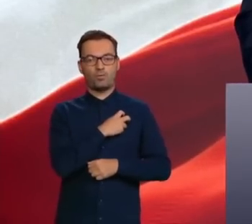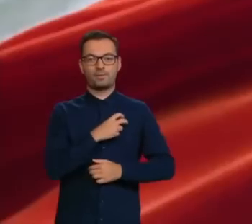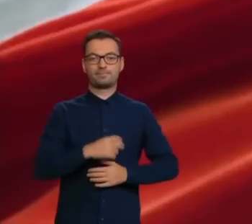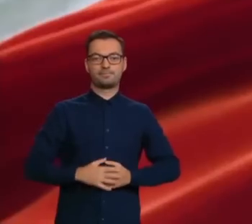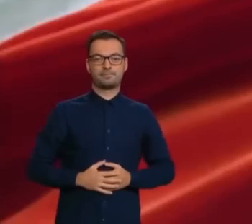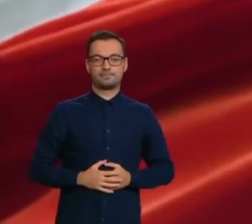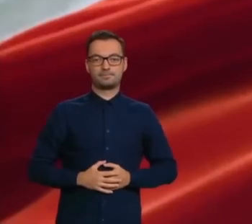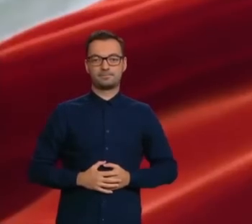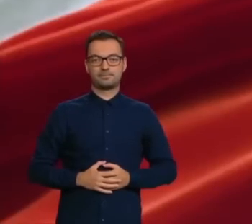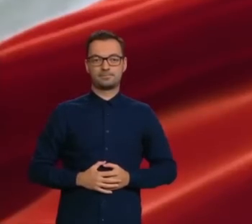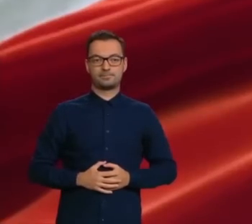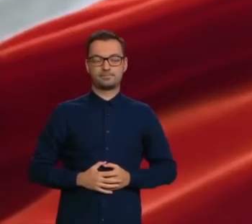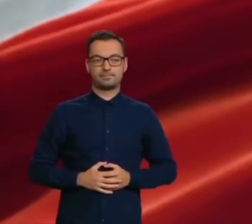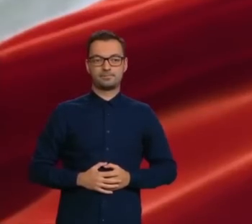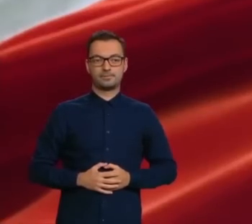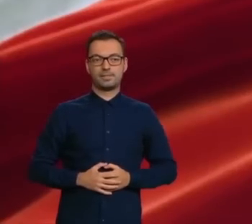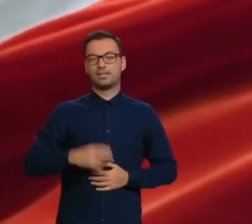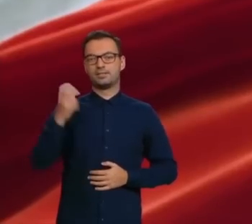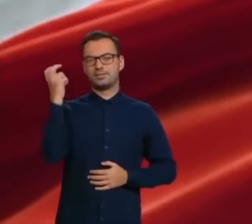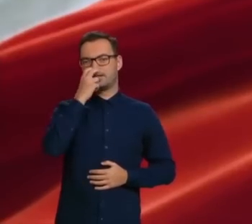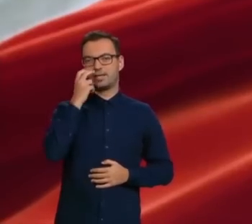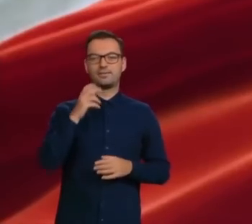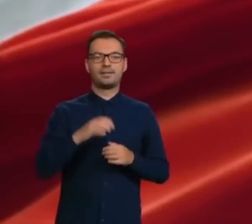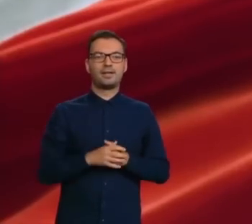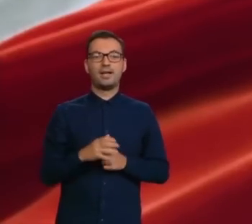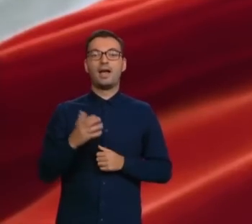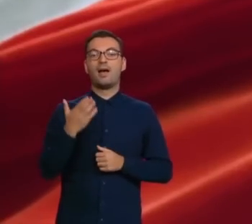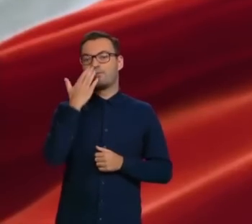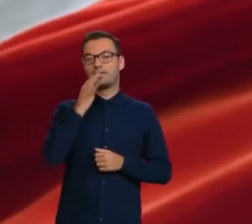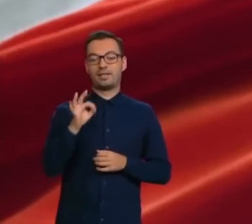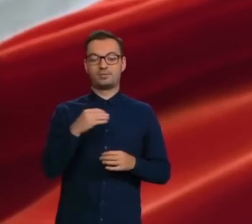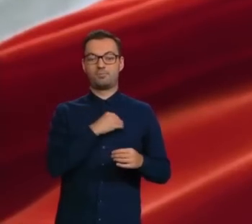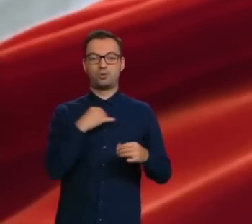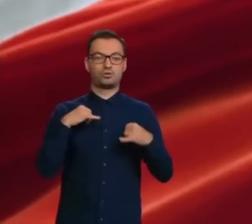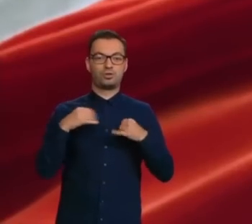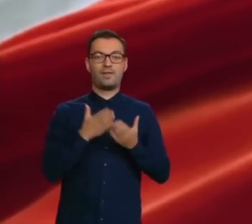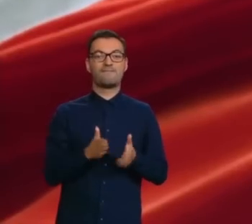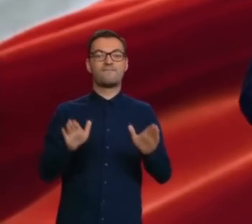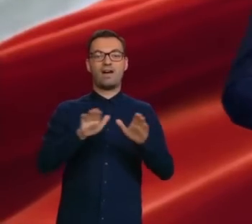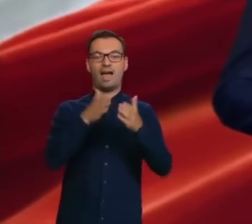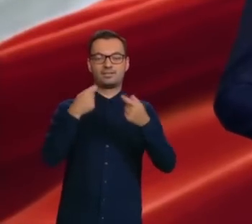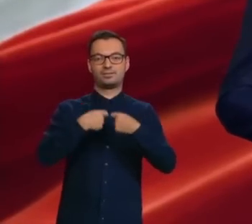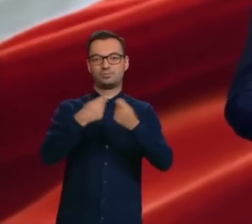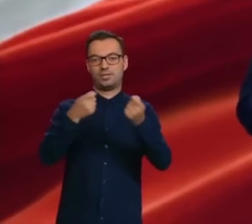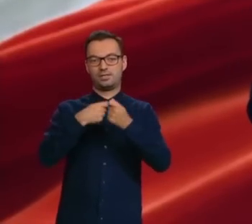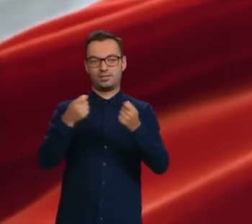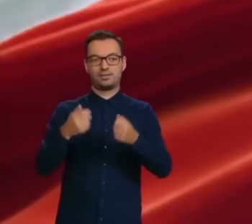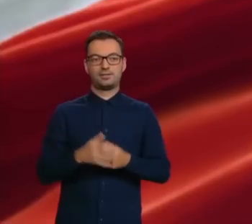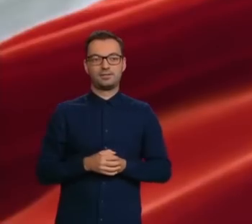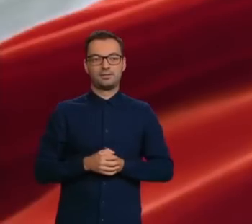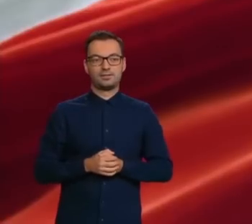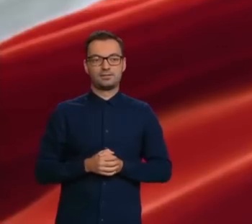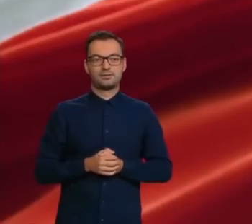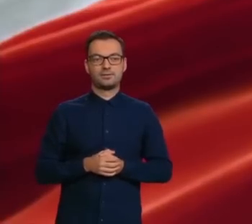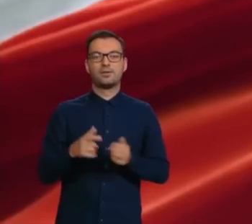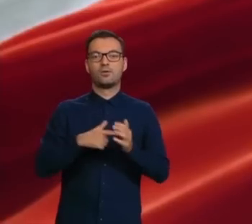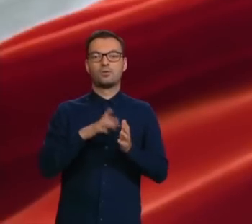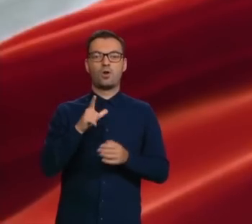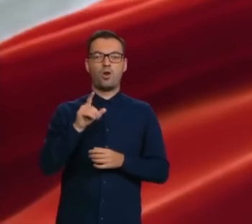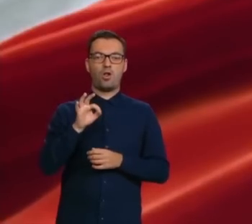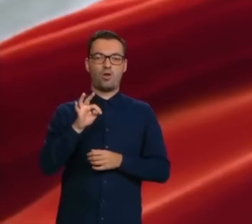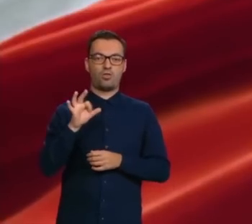chyba. Ciekawe, jaki wazon polski rząd otrzymał za sprzedaż naszego klejnotu w Koronie. Mówię o